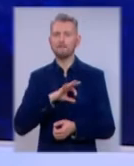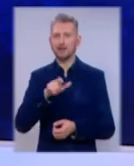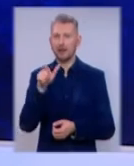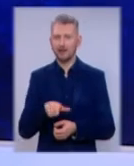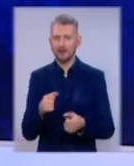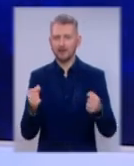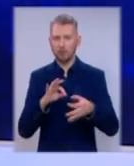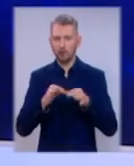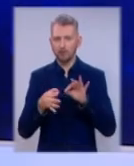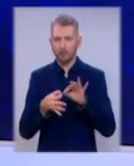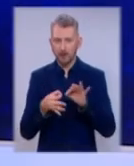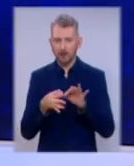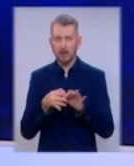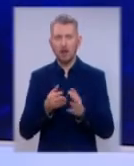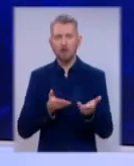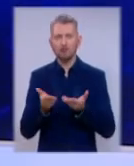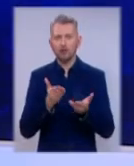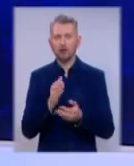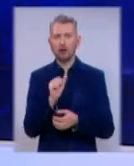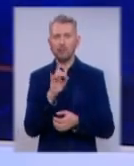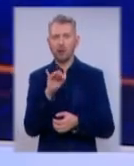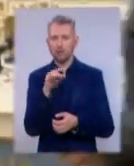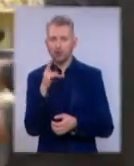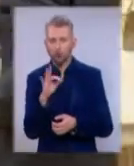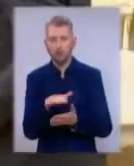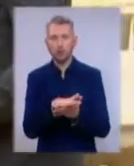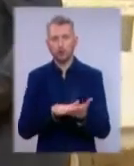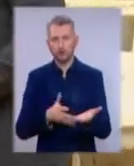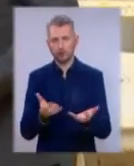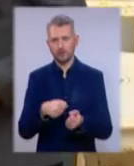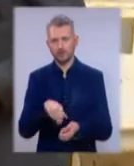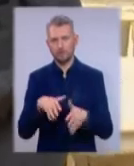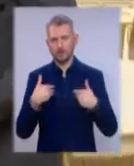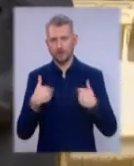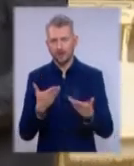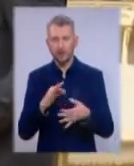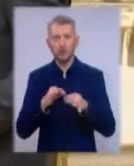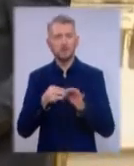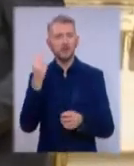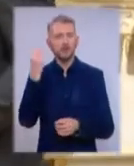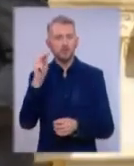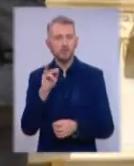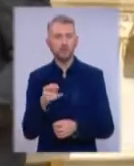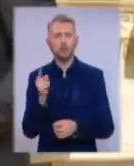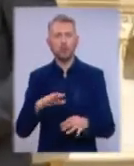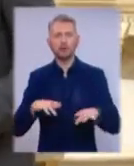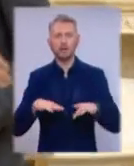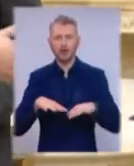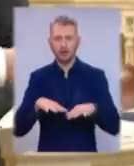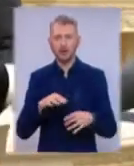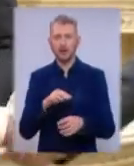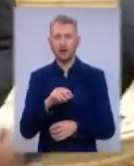медаліст зимової олімпіади, фрістайліст Олександр Абраменко, продовжує отримувати привітання. Олімпійський чемпіон та його